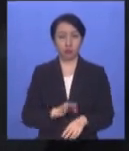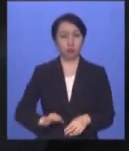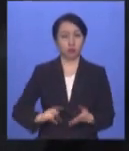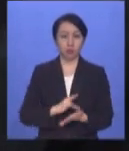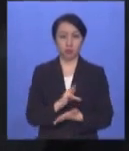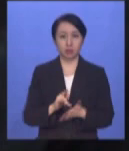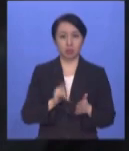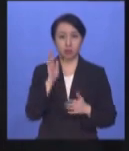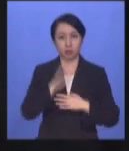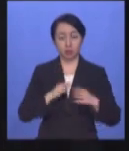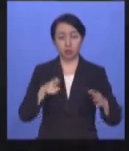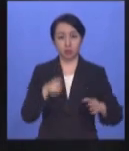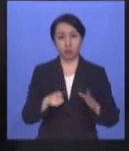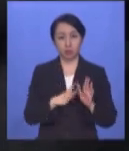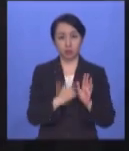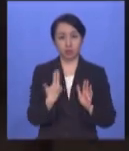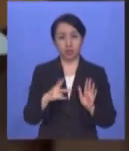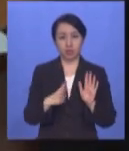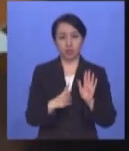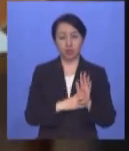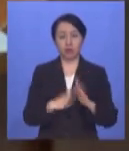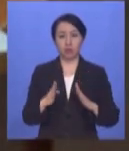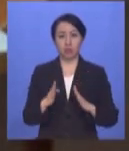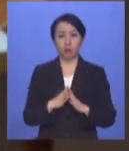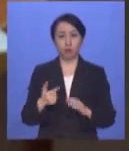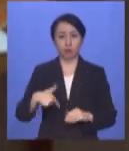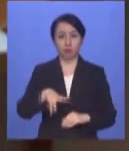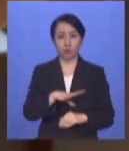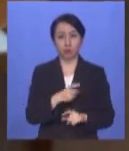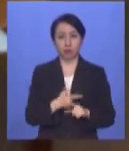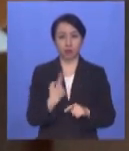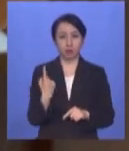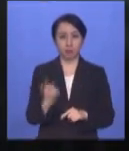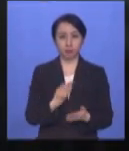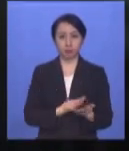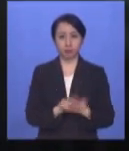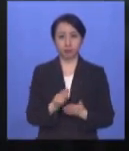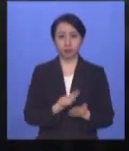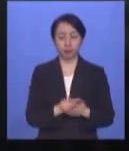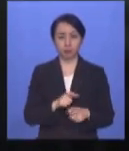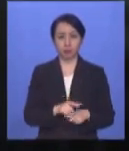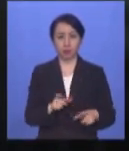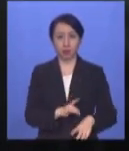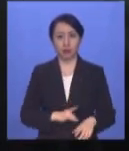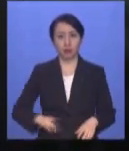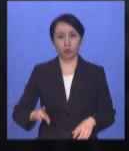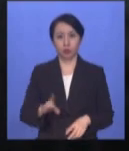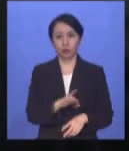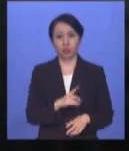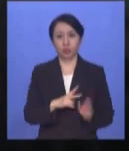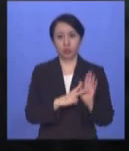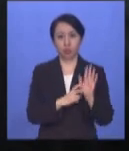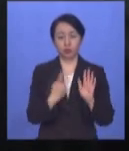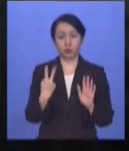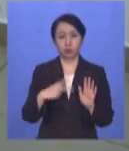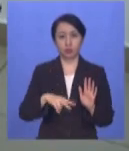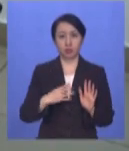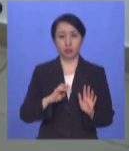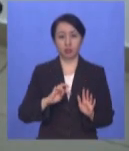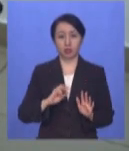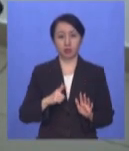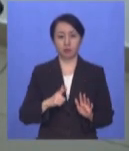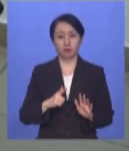центре затоплено 1939 домов. Всего на единовременную выплату жителям региона выделено 724